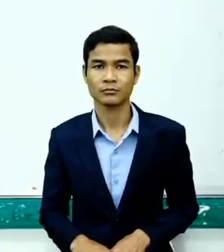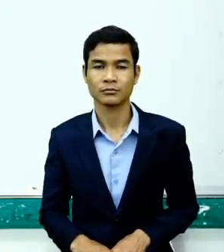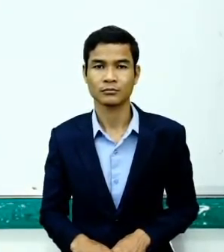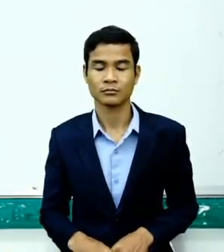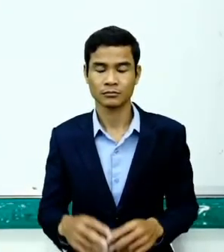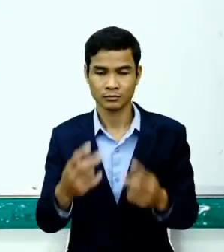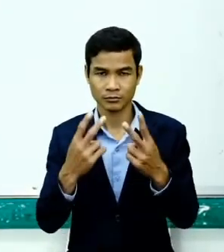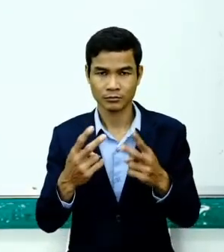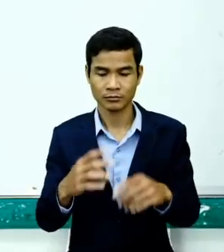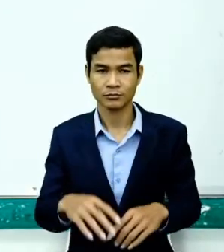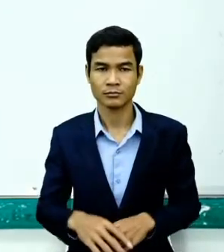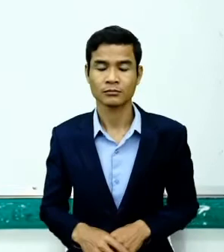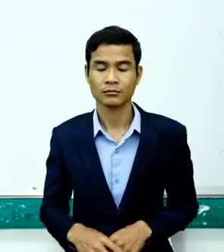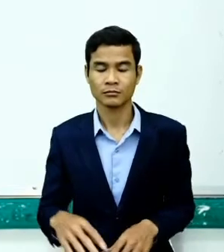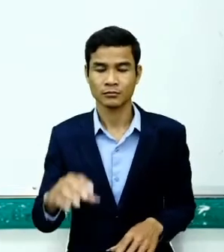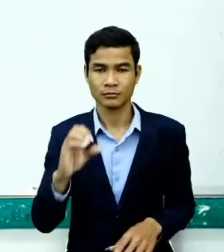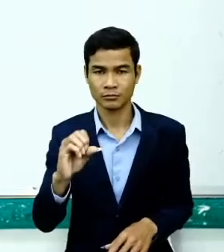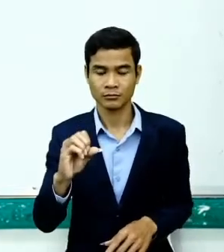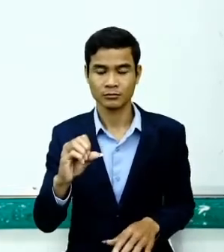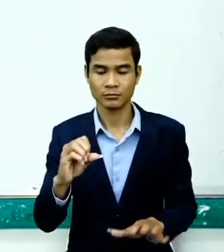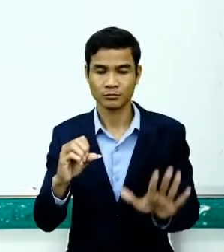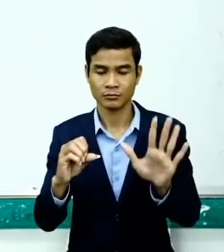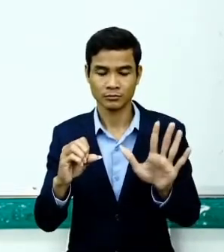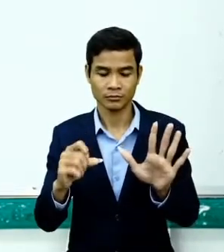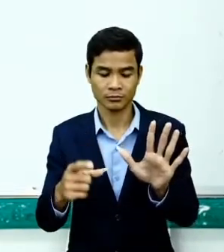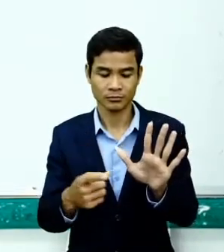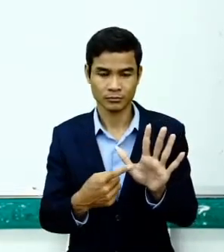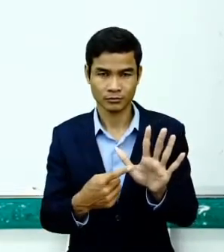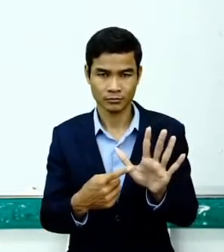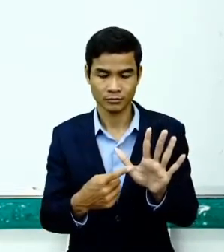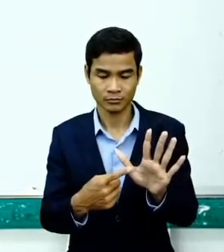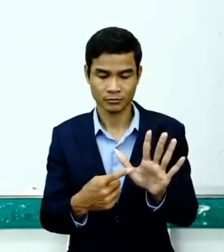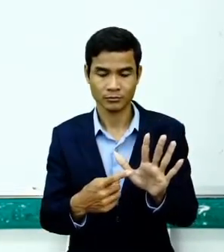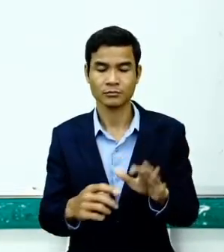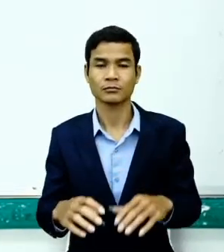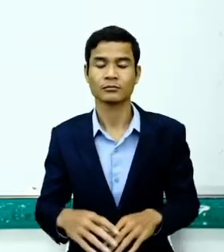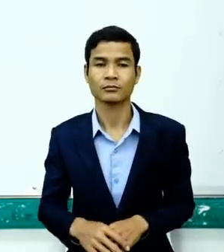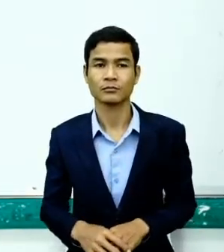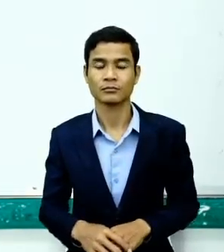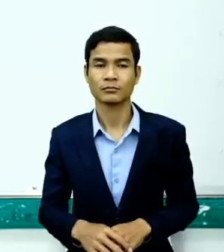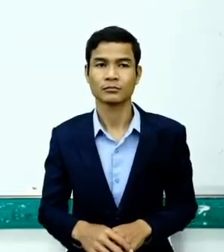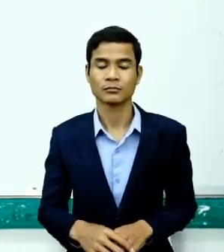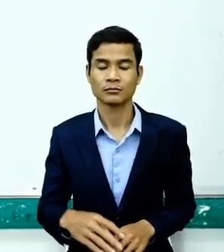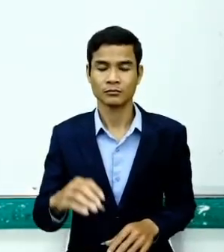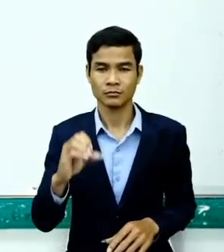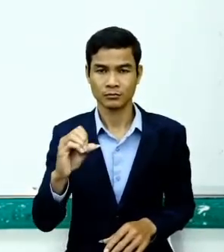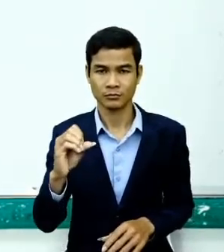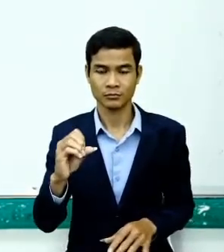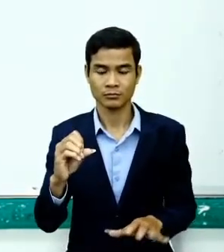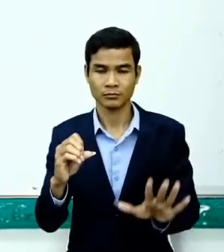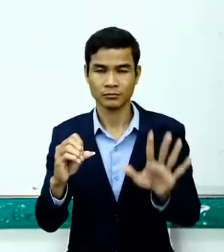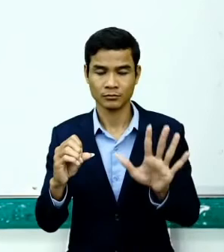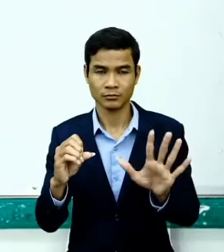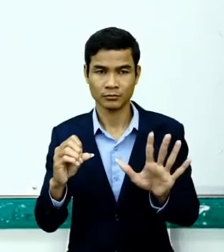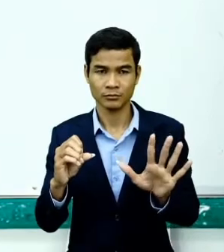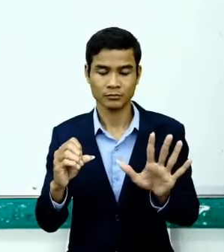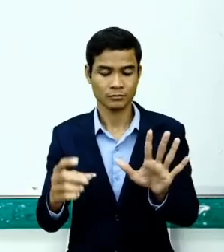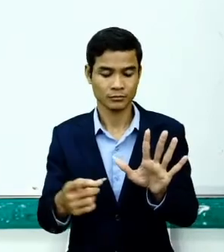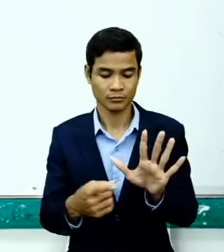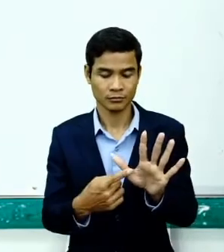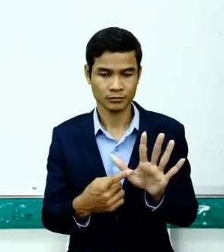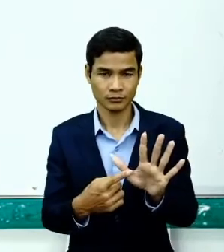ចាផ្ទៀងផ្ទាត់ l i l iឡ